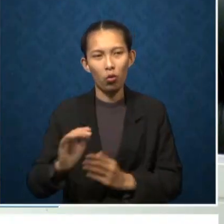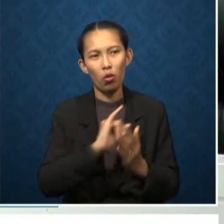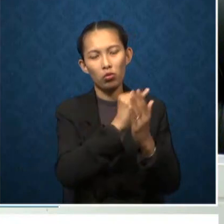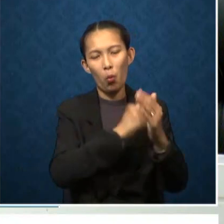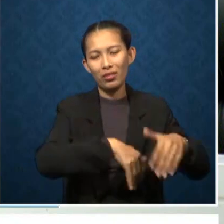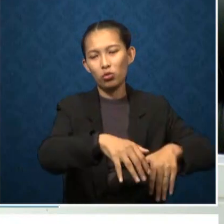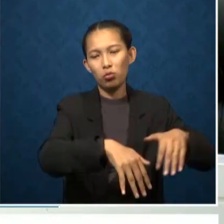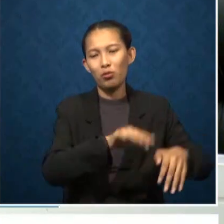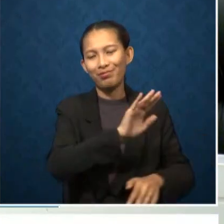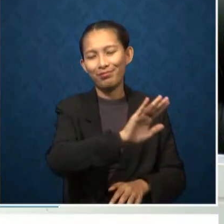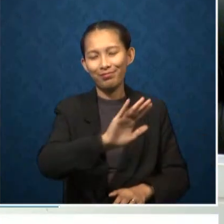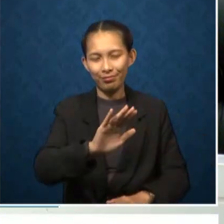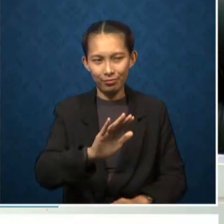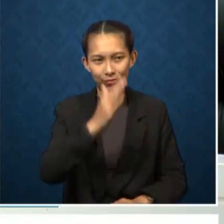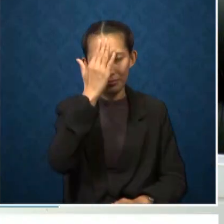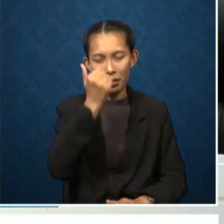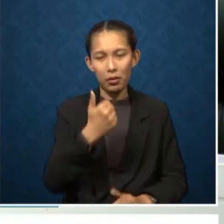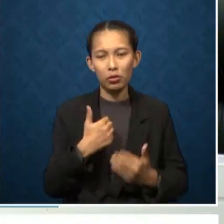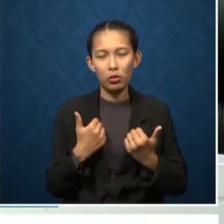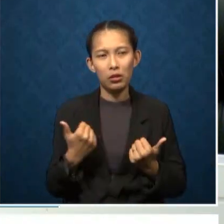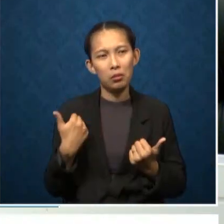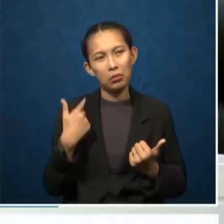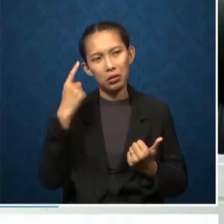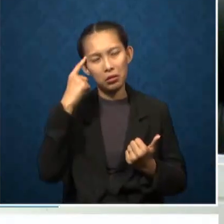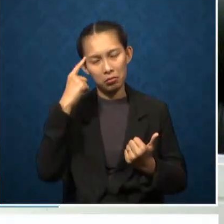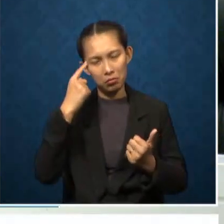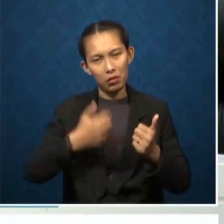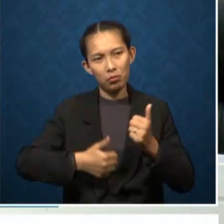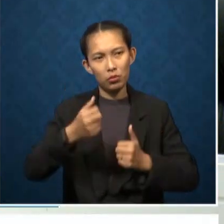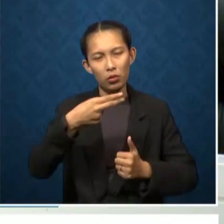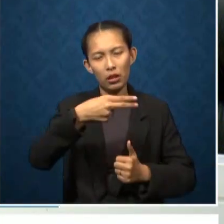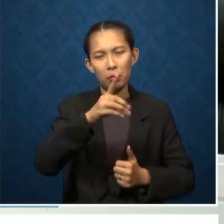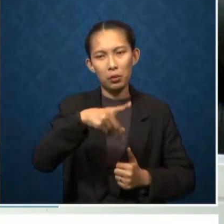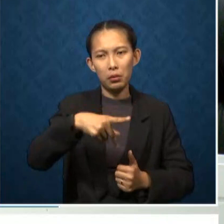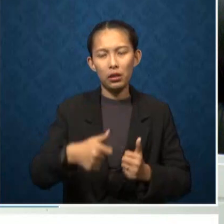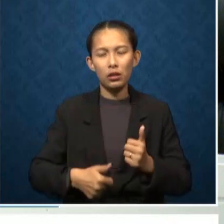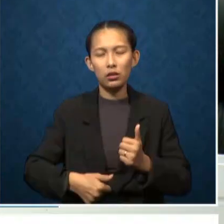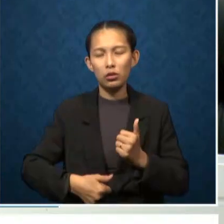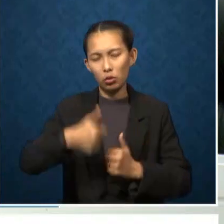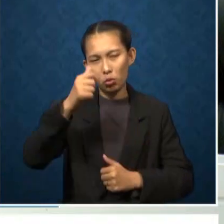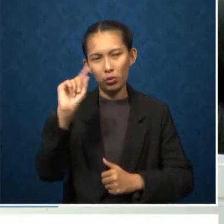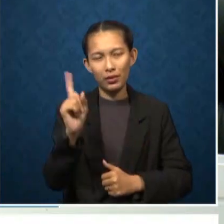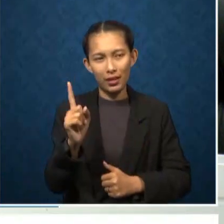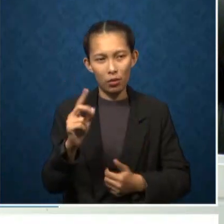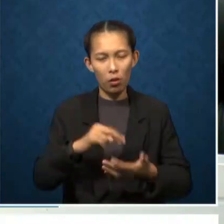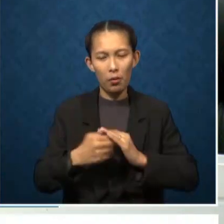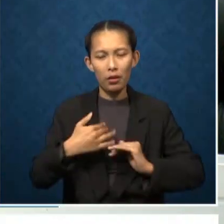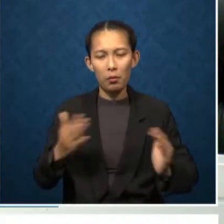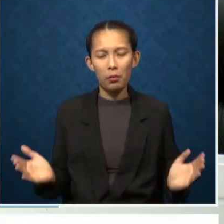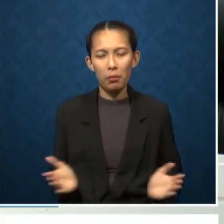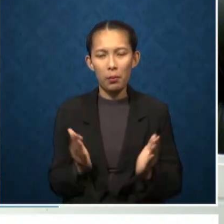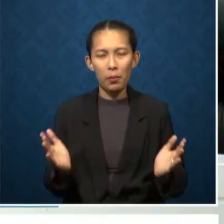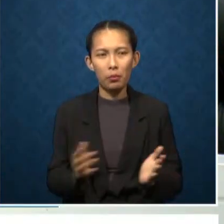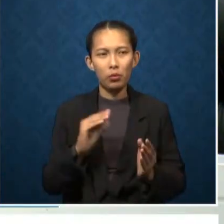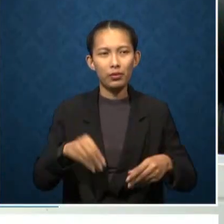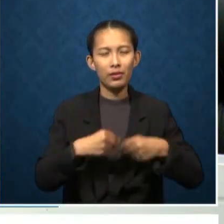นที่นะคะที่ผ่านมาแล้วก็ขับเคลื่อนจังหวัดที่มีผลสัมฤทธิ์สูงที่เรียกกันว่า HPP นั่นเองนะคะเราก็ได้มีการขับเคลื่อนให้จังห